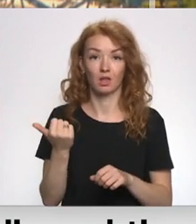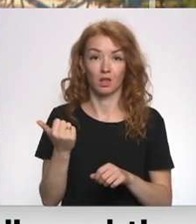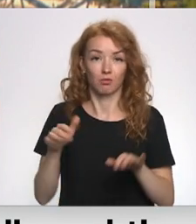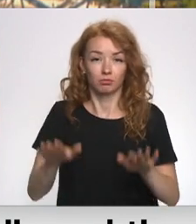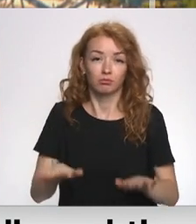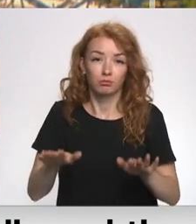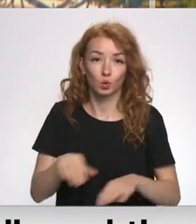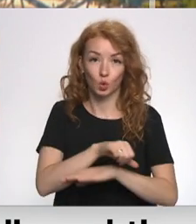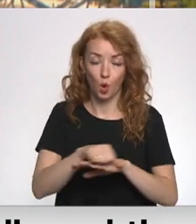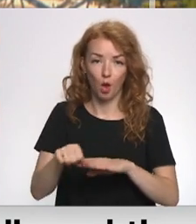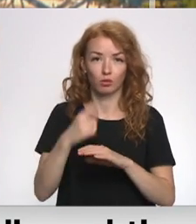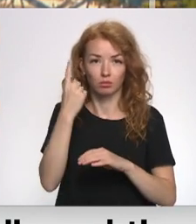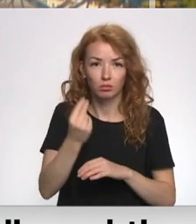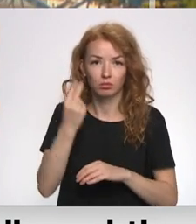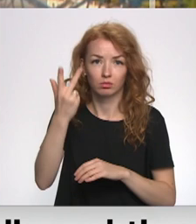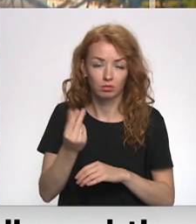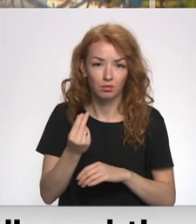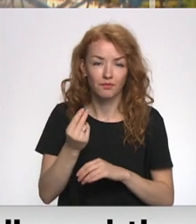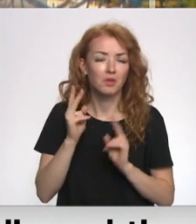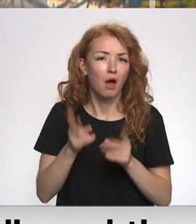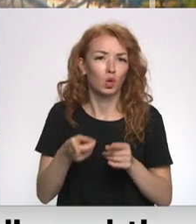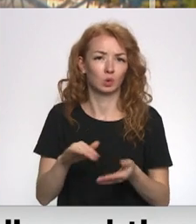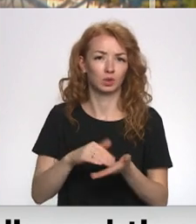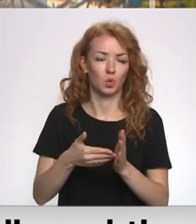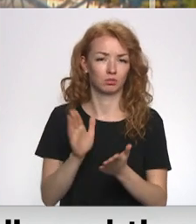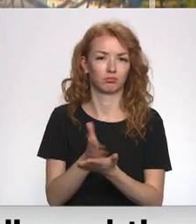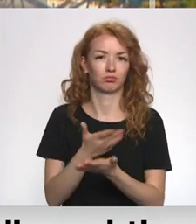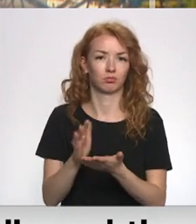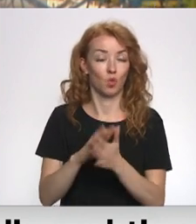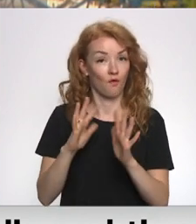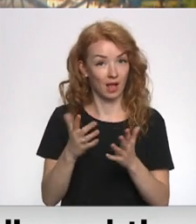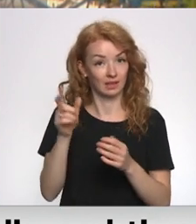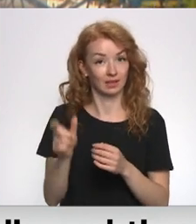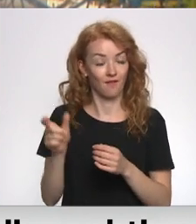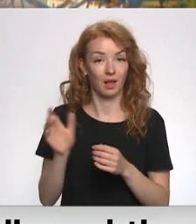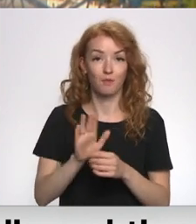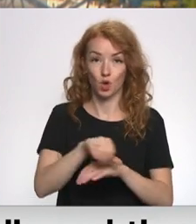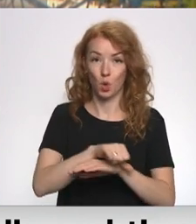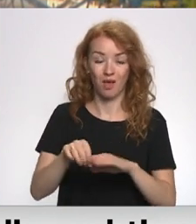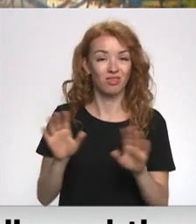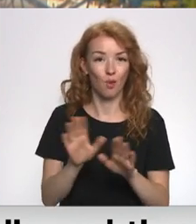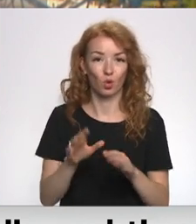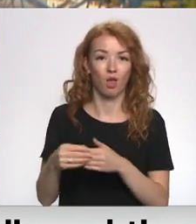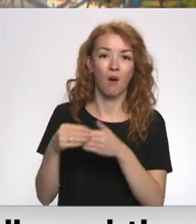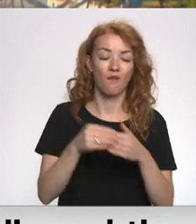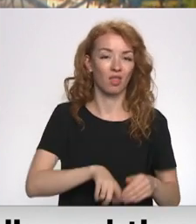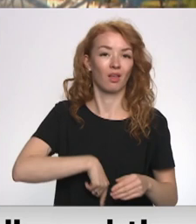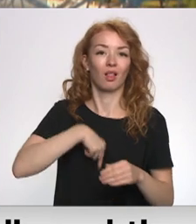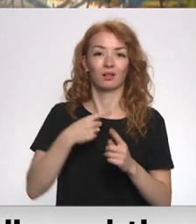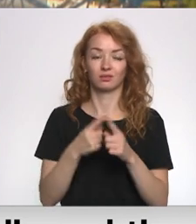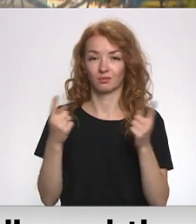pat vairākas diennaktis. Kā situācija ir izsināta un kas tiek darīts, lai cilvēkiem pie robežas nebūtu jāpavada tik ilgs laiks?